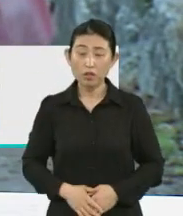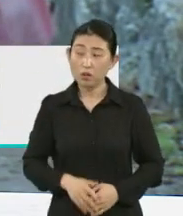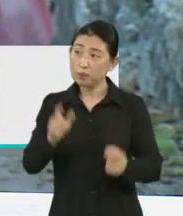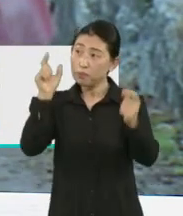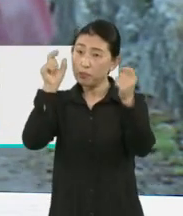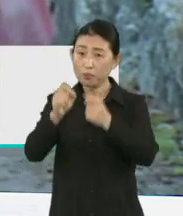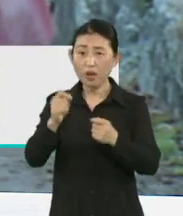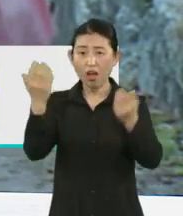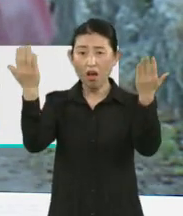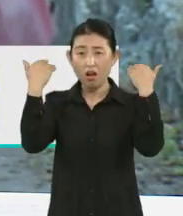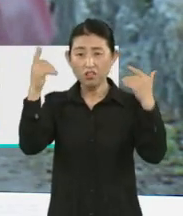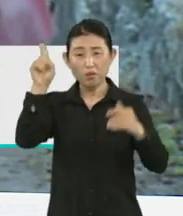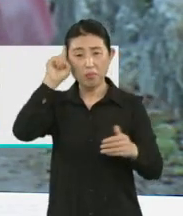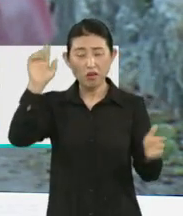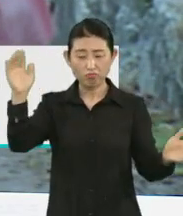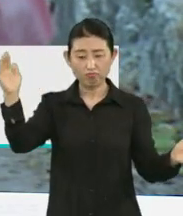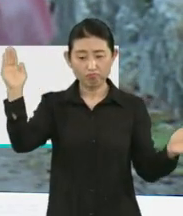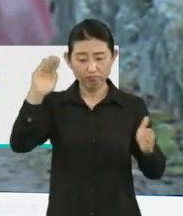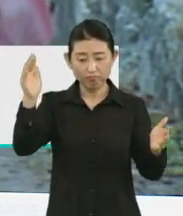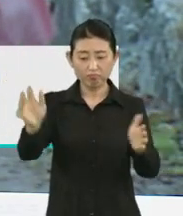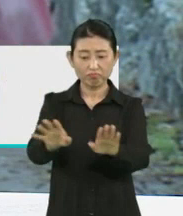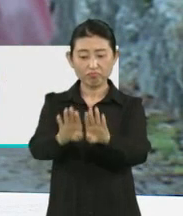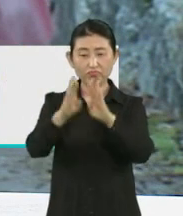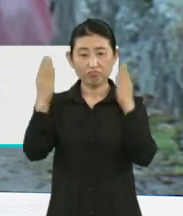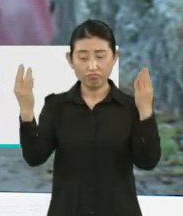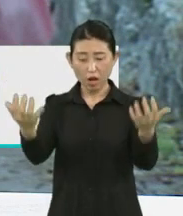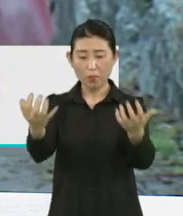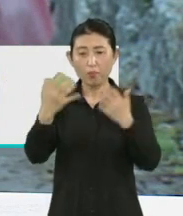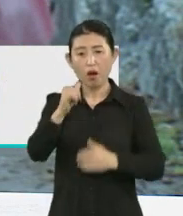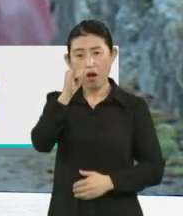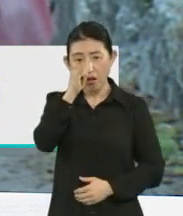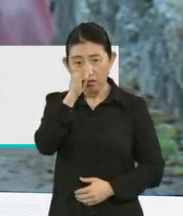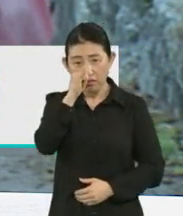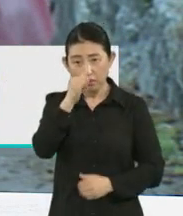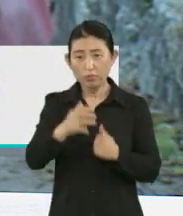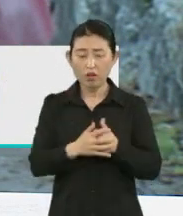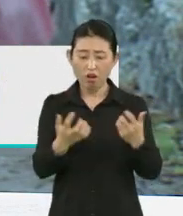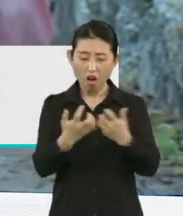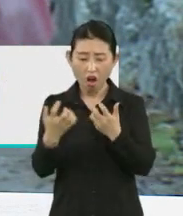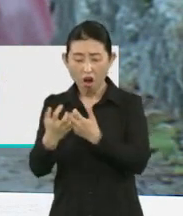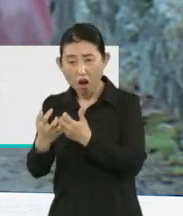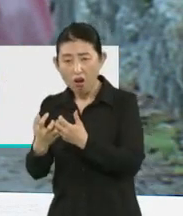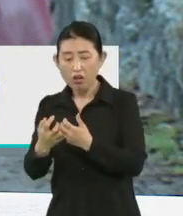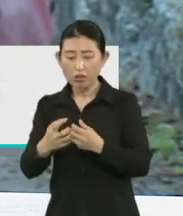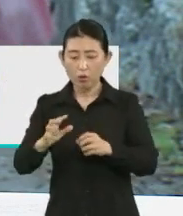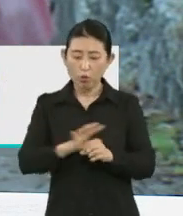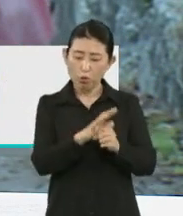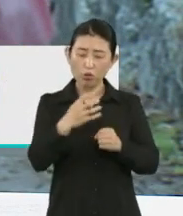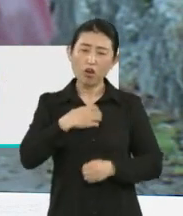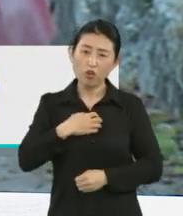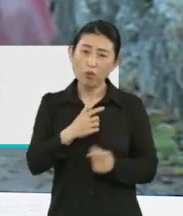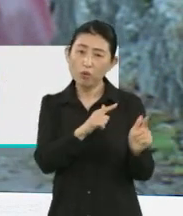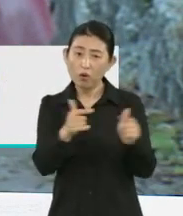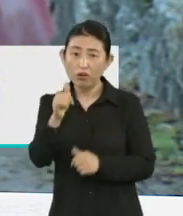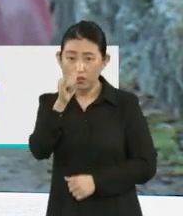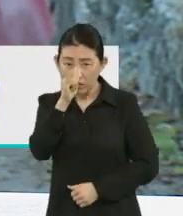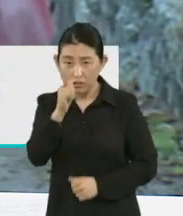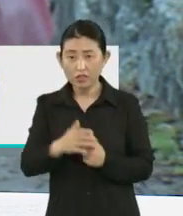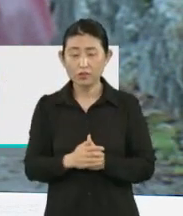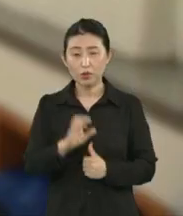시작되면 학내 거리 두기가 중요해질 텐데 최소한 OECD 기준이라도 지키자는 목소리가 높습니다. 류재일